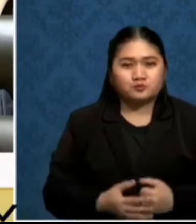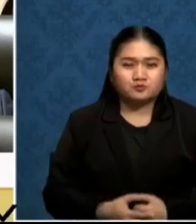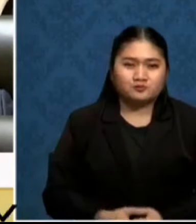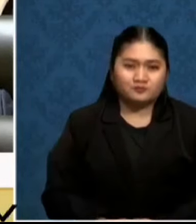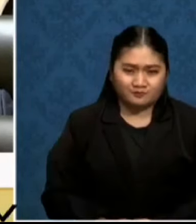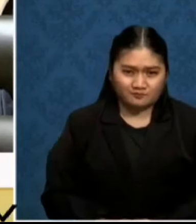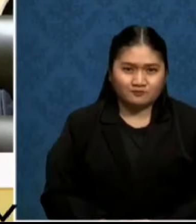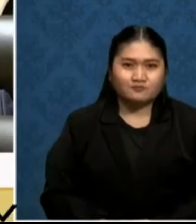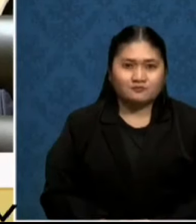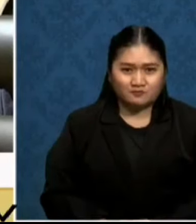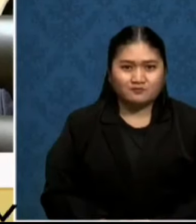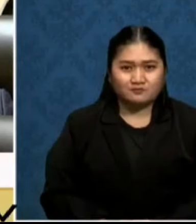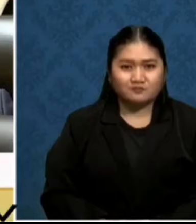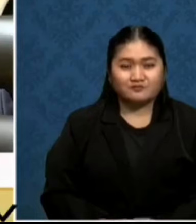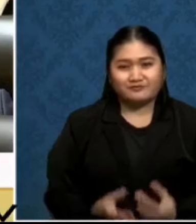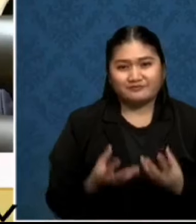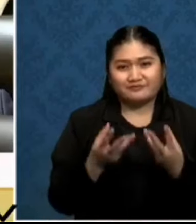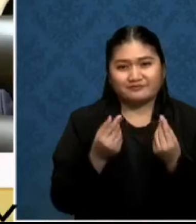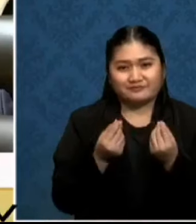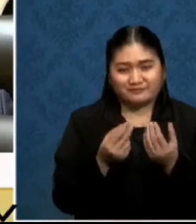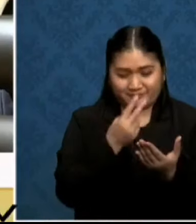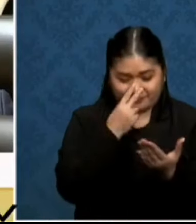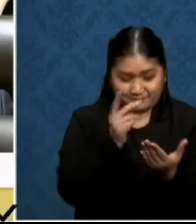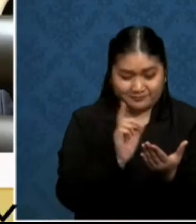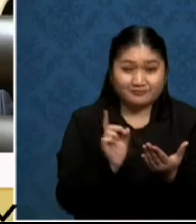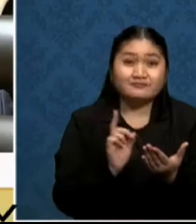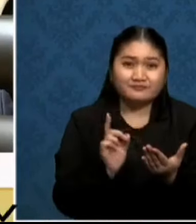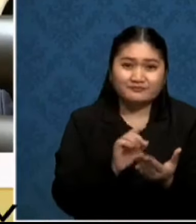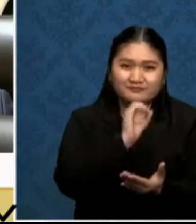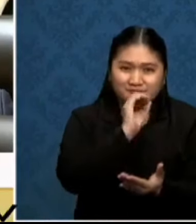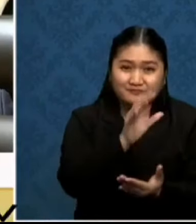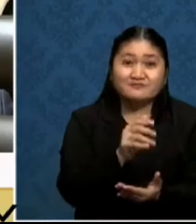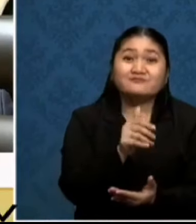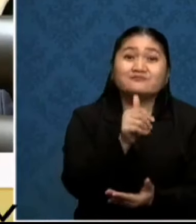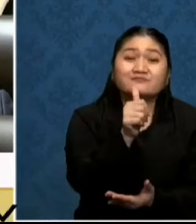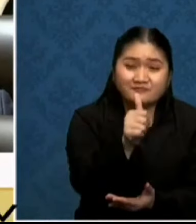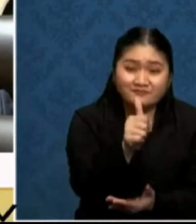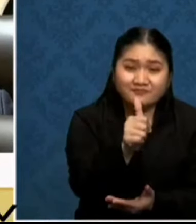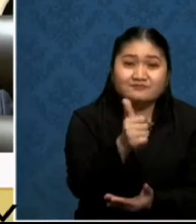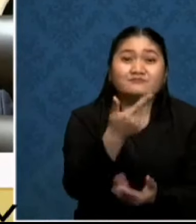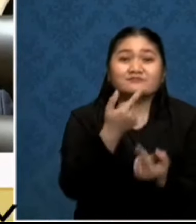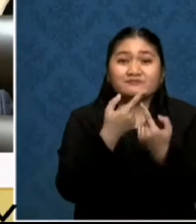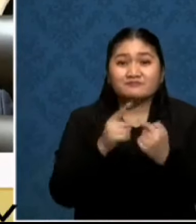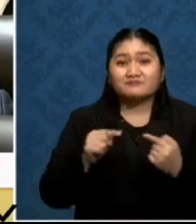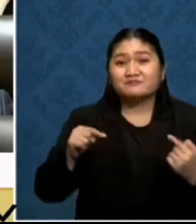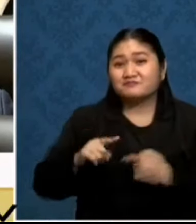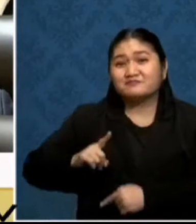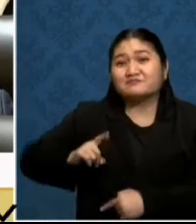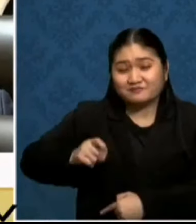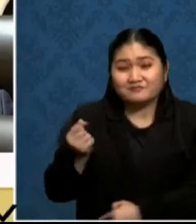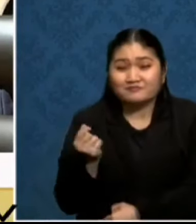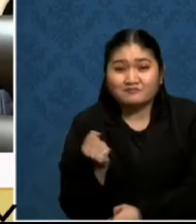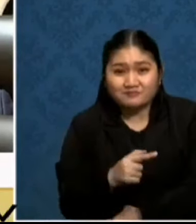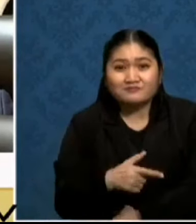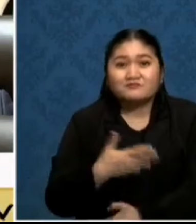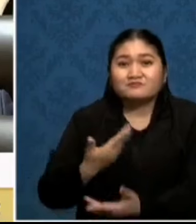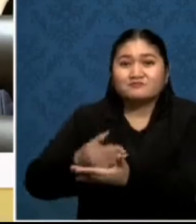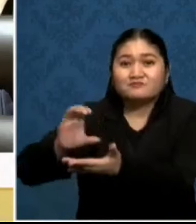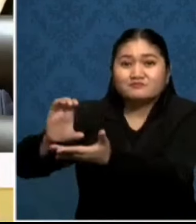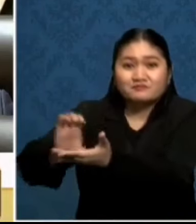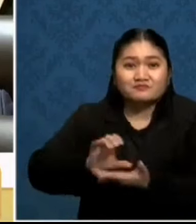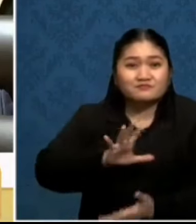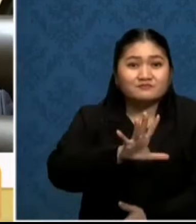เพราะดูตัวเลขง่ายๆที่สุดที่ผมบอกว่าได้ไม่คุ้มเสียก็คือลงทุนกู้มา 500,000